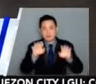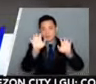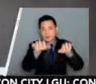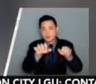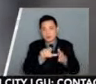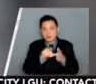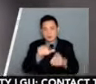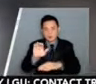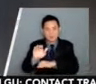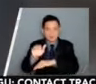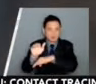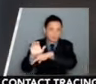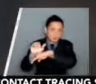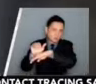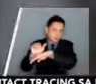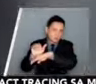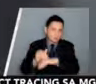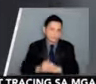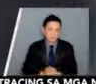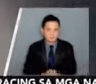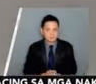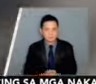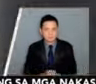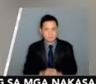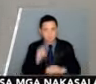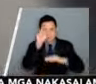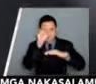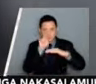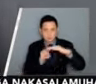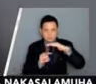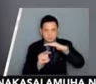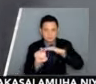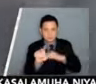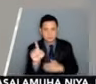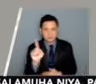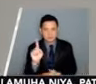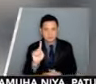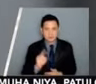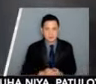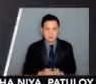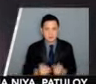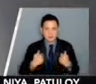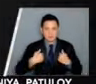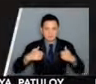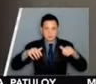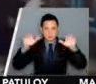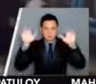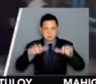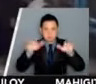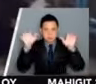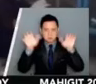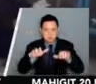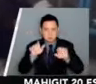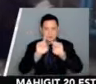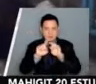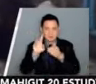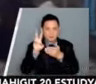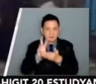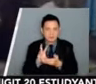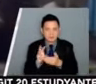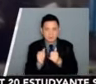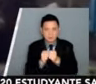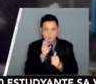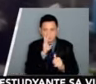gabi. Base po sa rainfall forecast ng Metro Weather, asahan ang heavy to intense rain sa ilang lugar na maaari rin magdulot ng baha